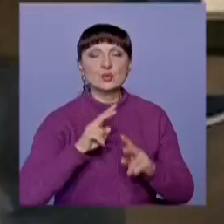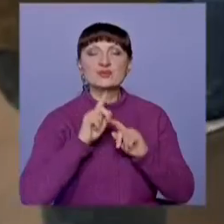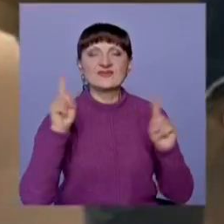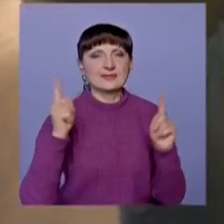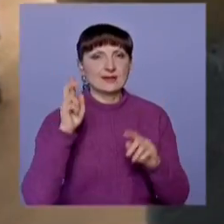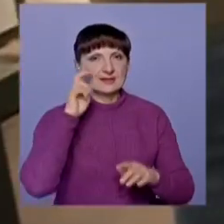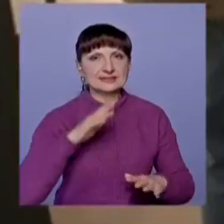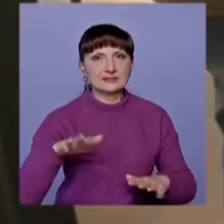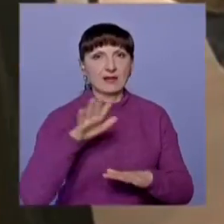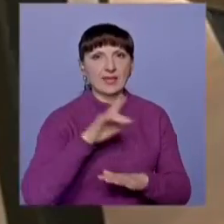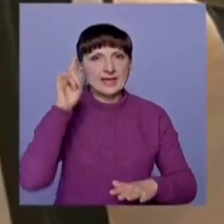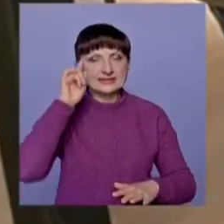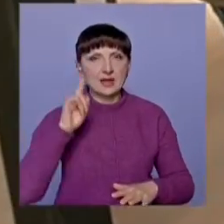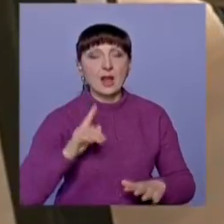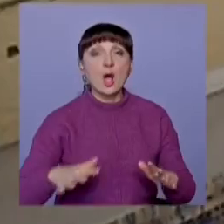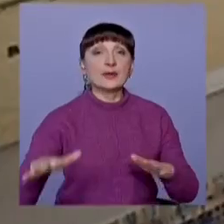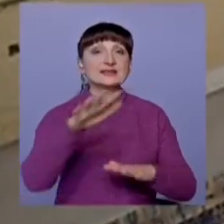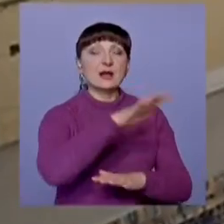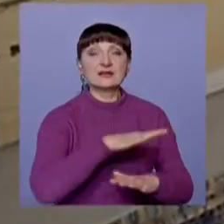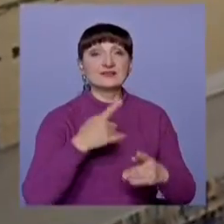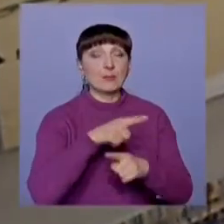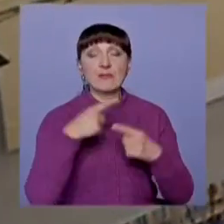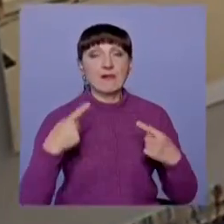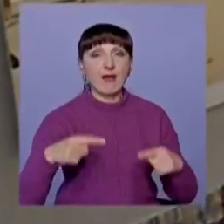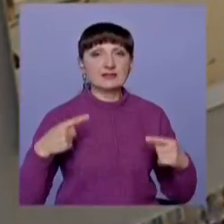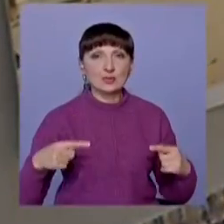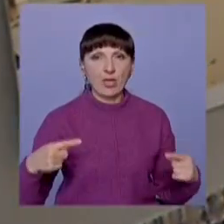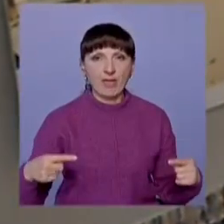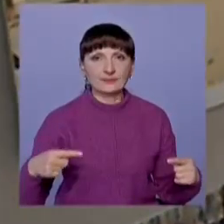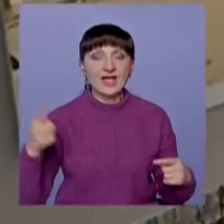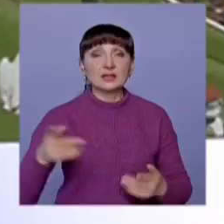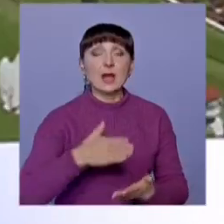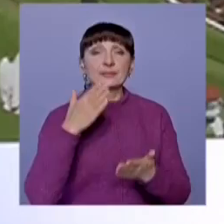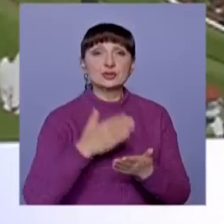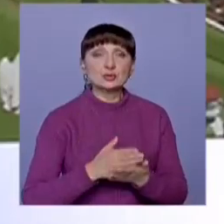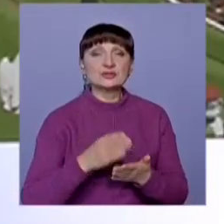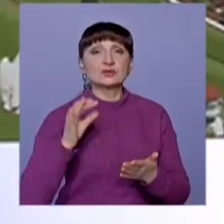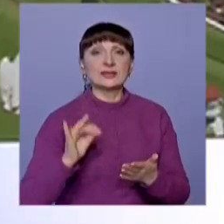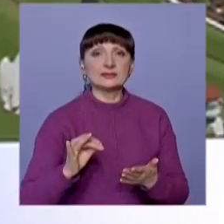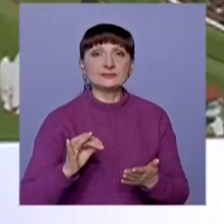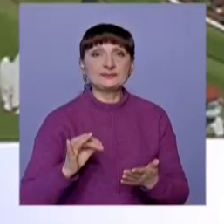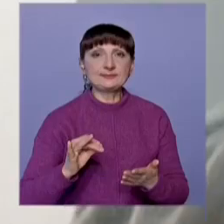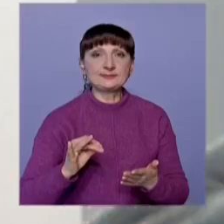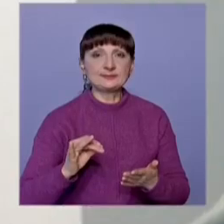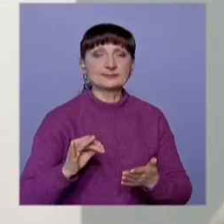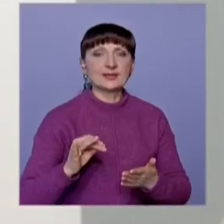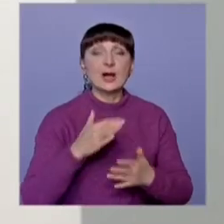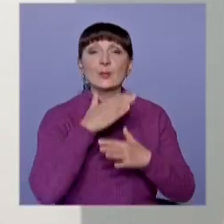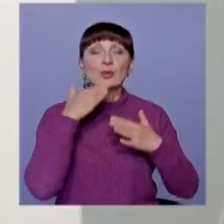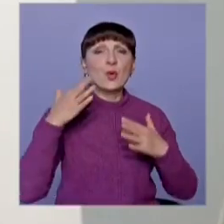стране. Пространство в Израиле многослойно. То есть там присутствуют срезы